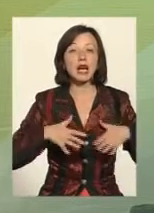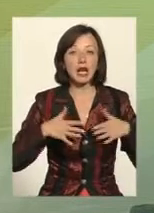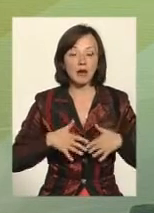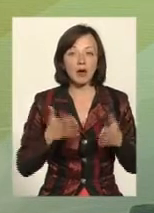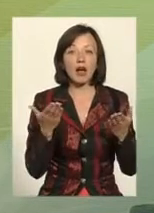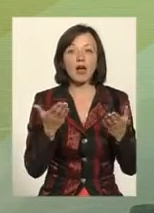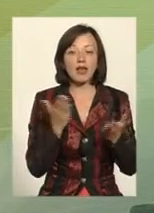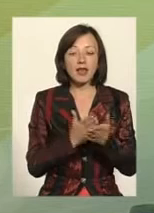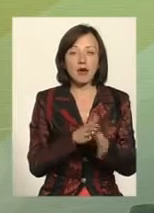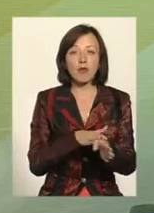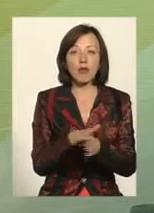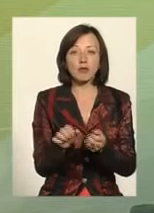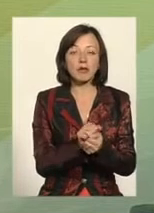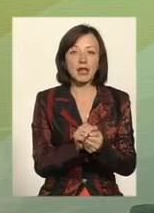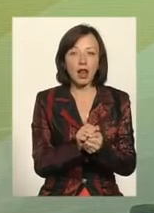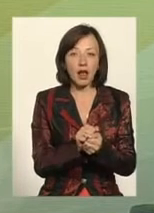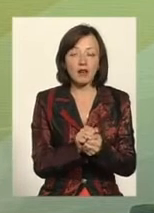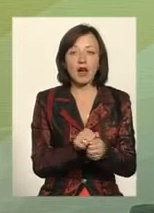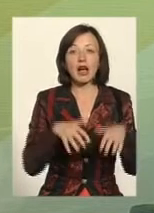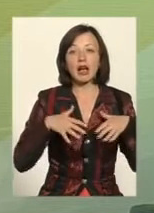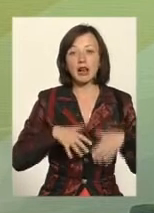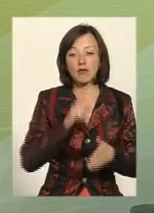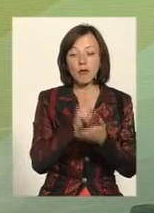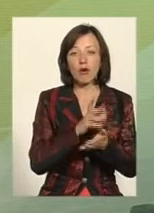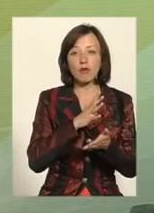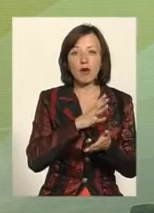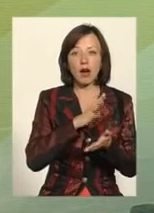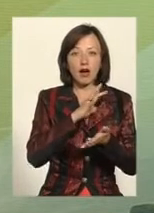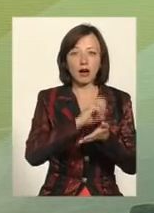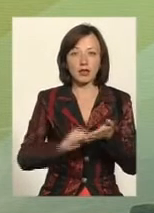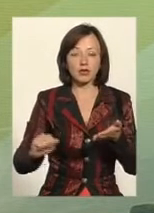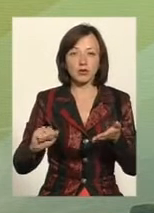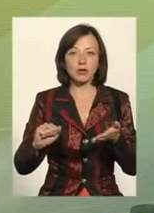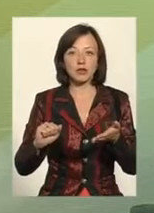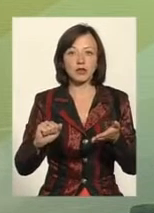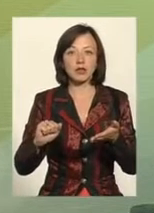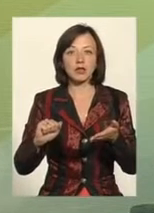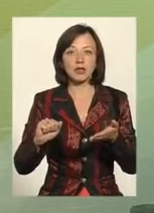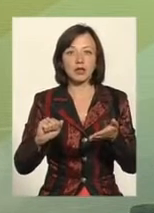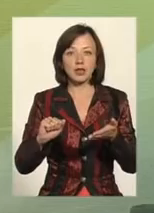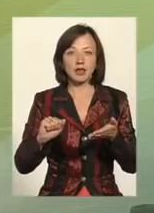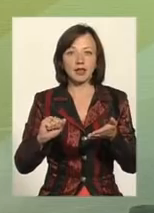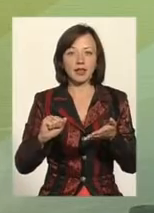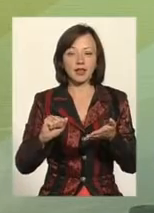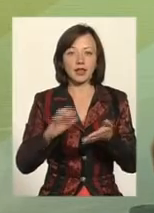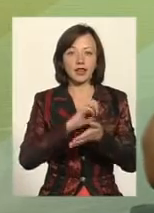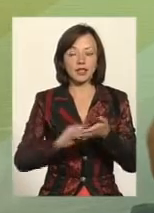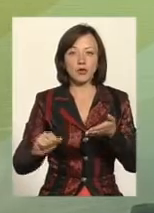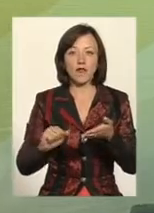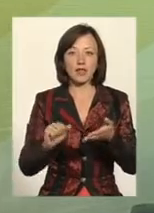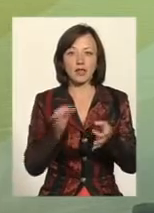Є куча матеріалів вже, які говорять про те, що Крим мав бути анонсований за будь-яких обставин. І тільки